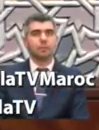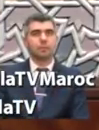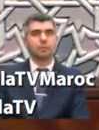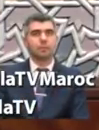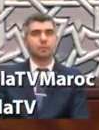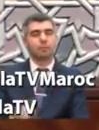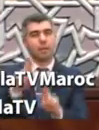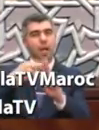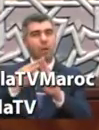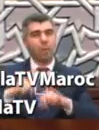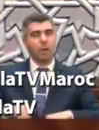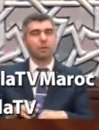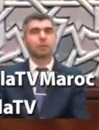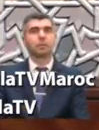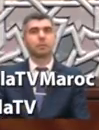جواب سيد الوزير.